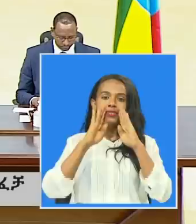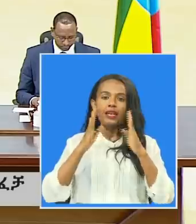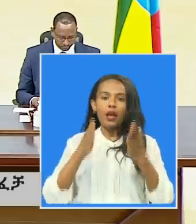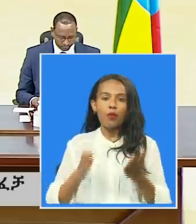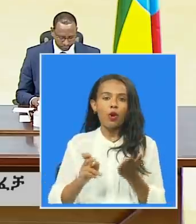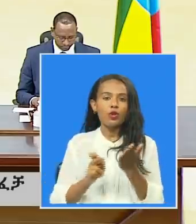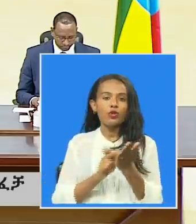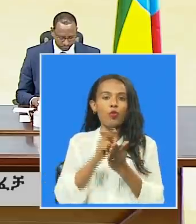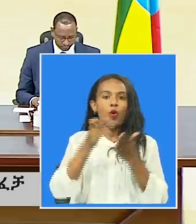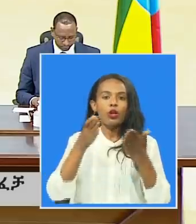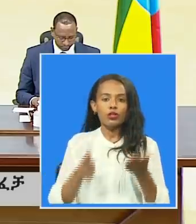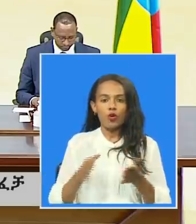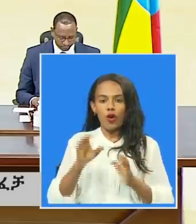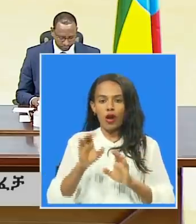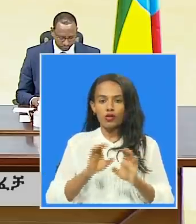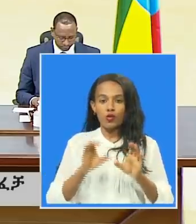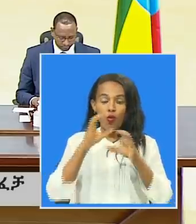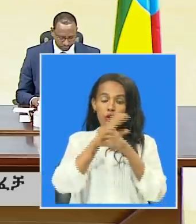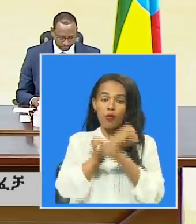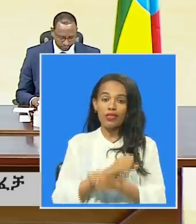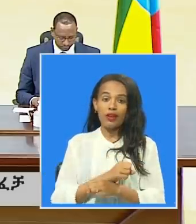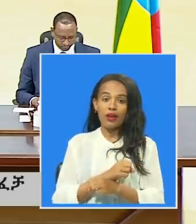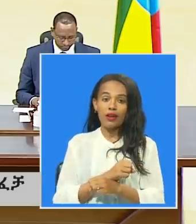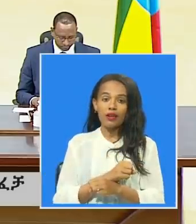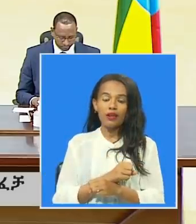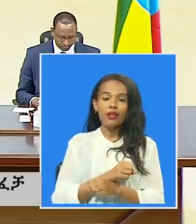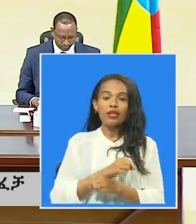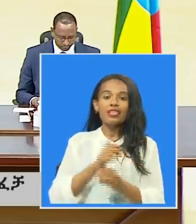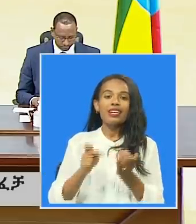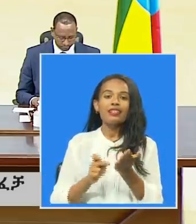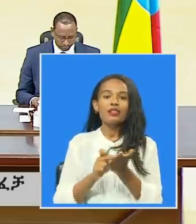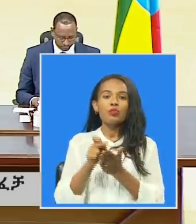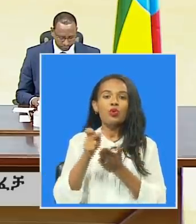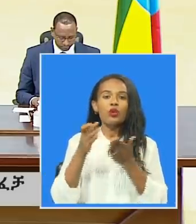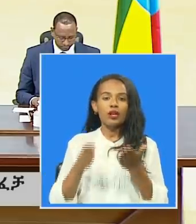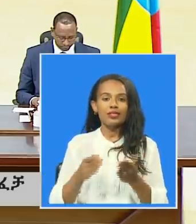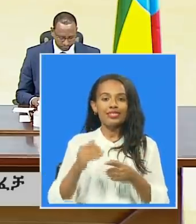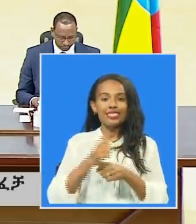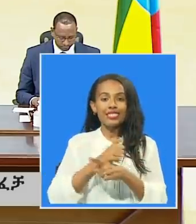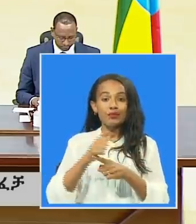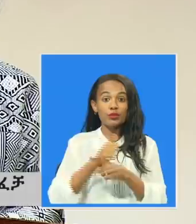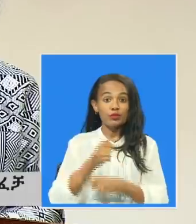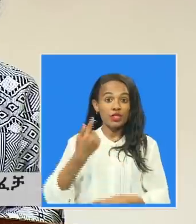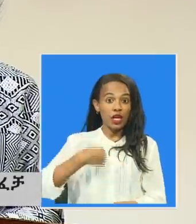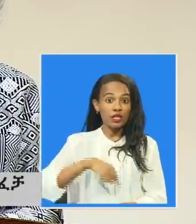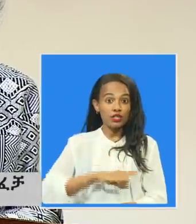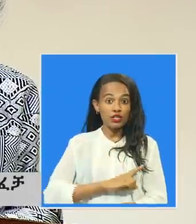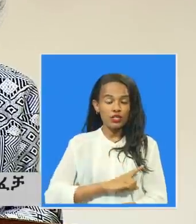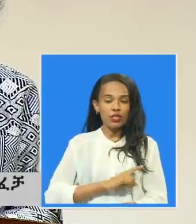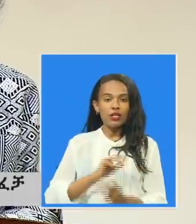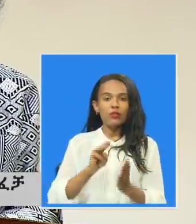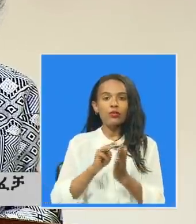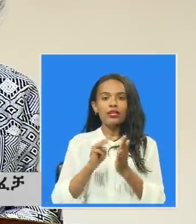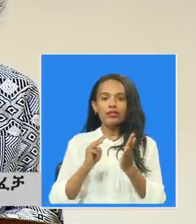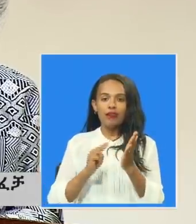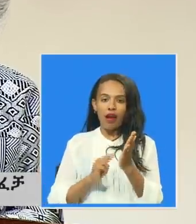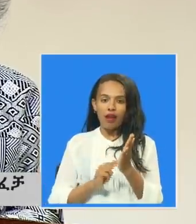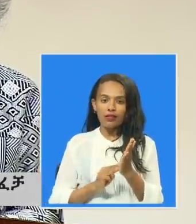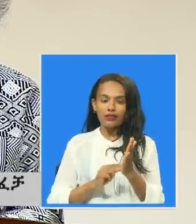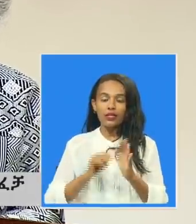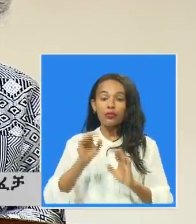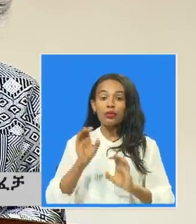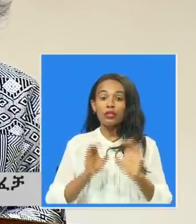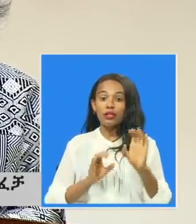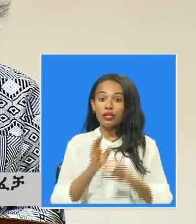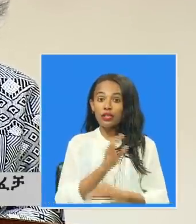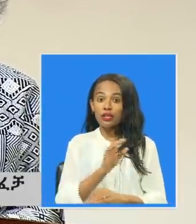ሰላማዊና ዲሞክራሲያዊ አድርጎ ለማጠናቀቅ የዲሞክራሲ ልምምዳችን በስርዓት